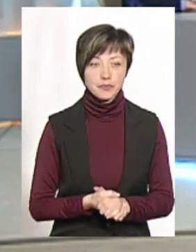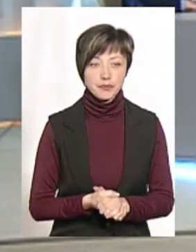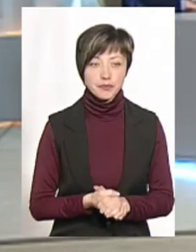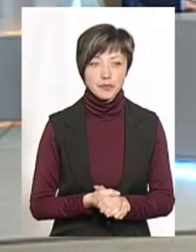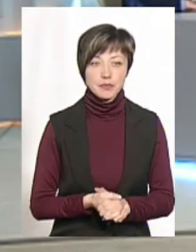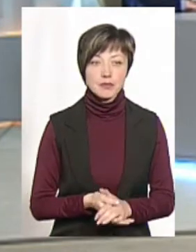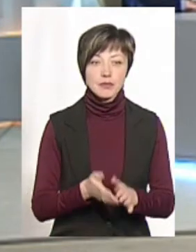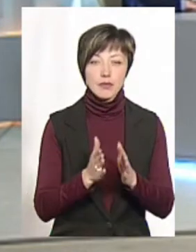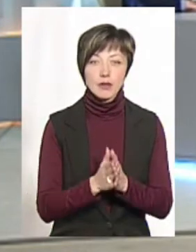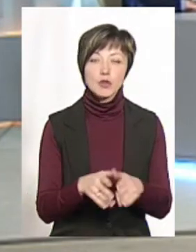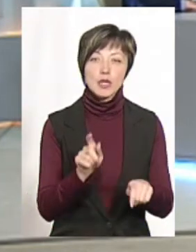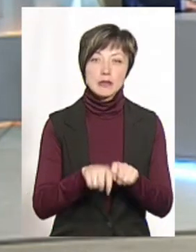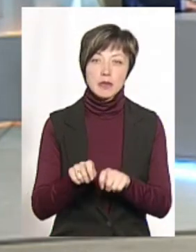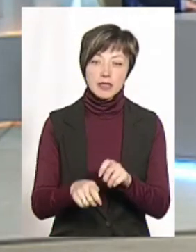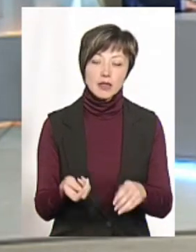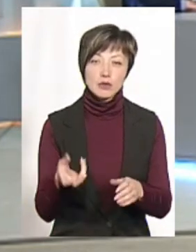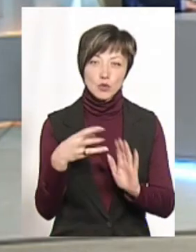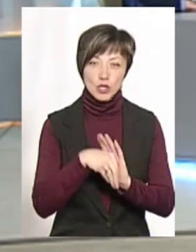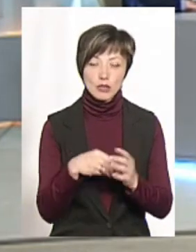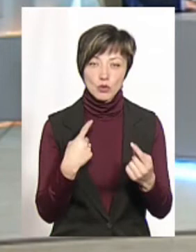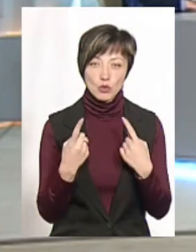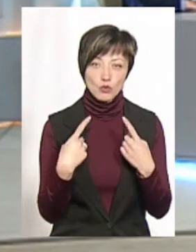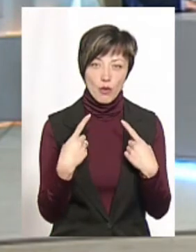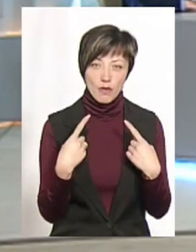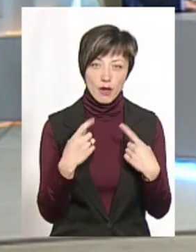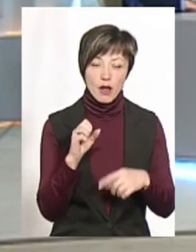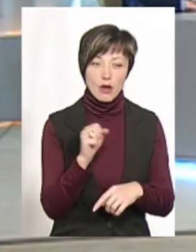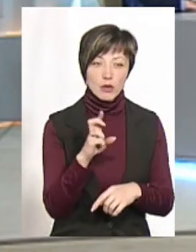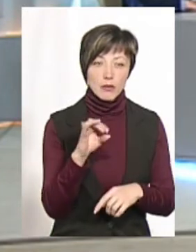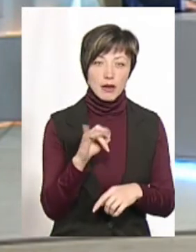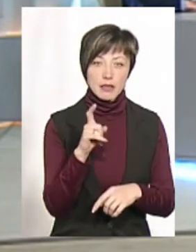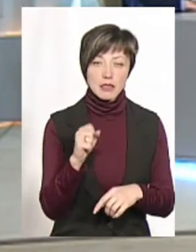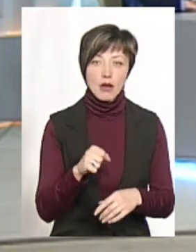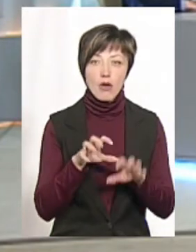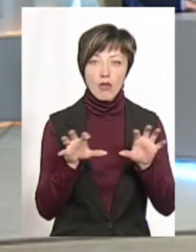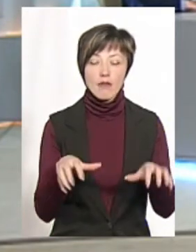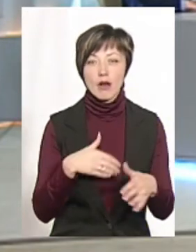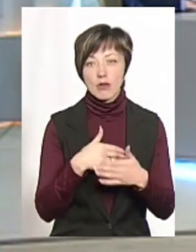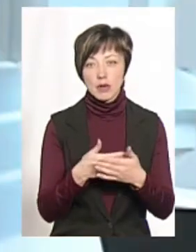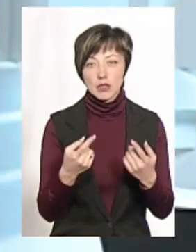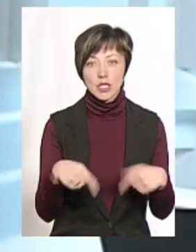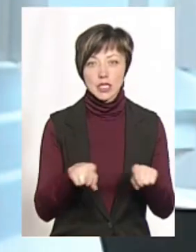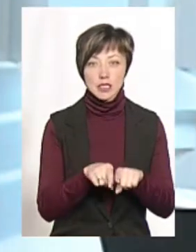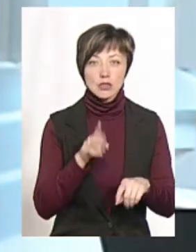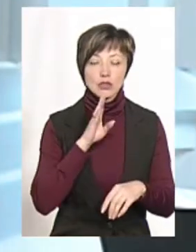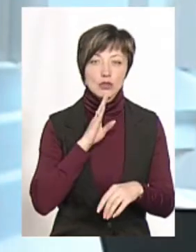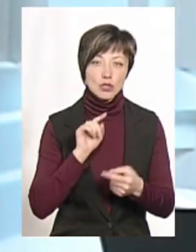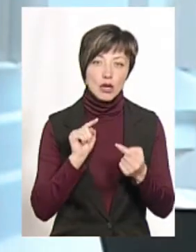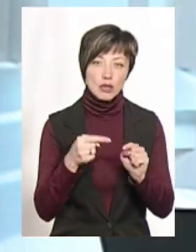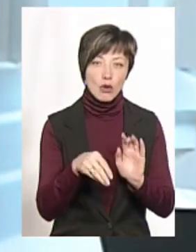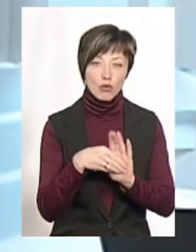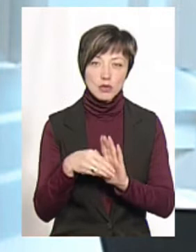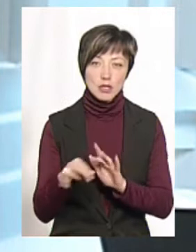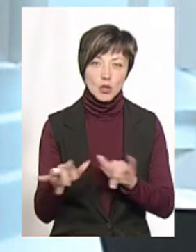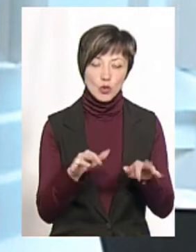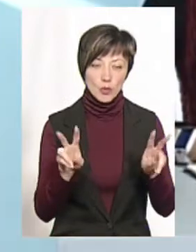вам. Прошу, шановні експерти, долучатися до розмови. Альона Береза, голова громадської організації «Жіночий антикорупційний рух». Прошу